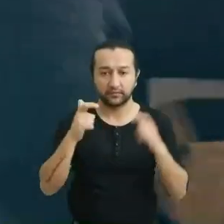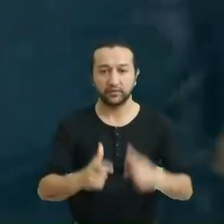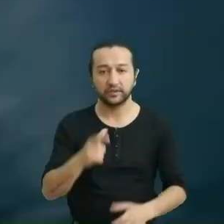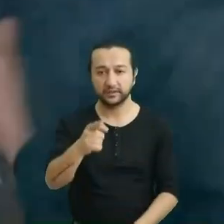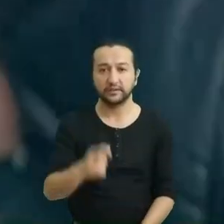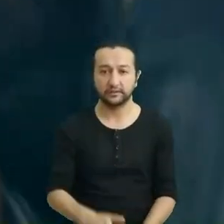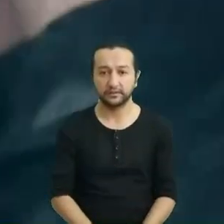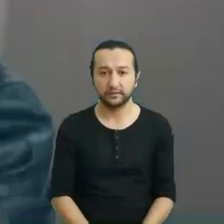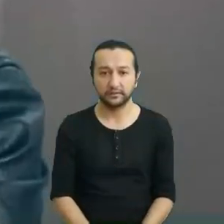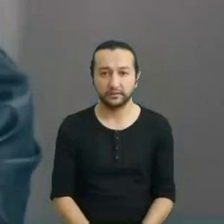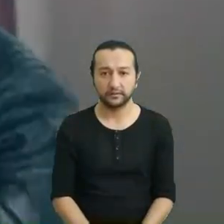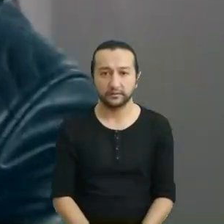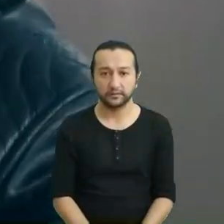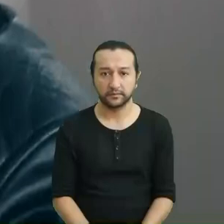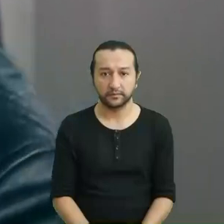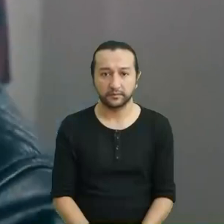Yakasından tutup kaldırdı.